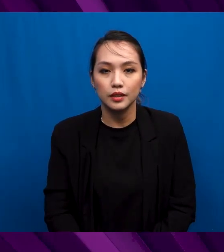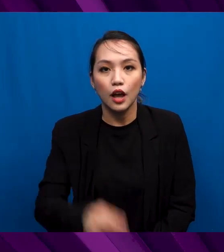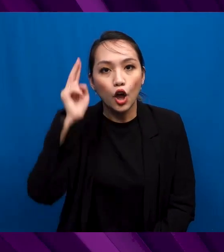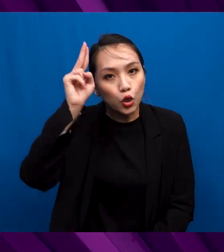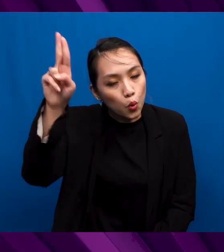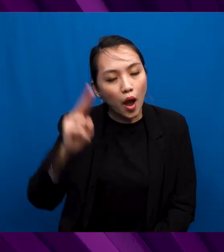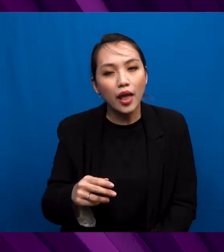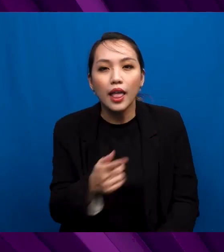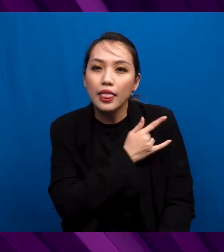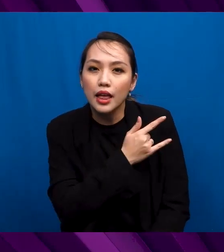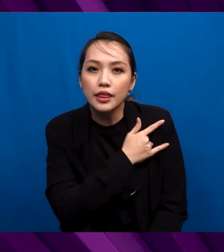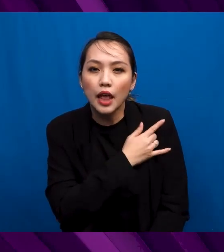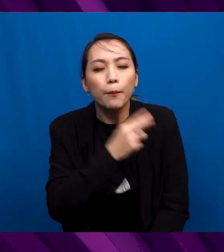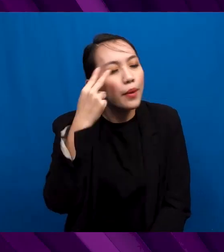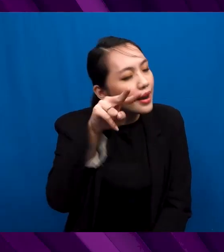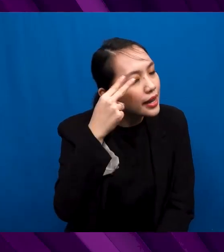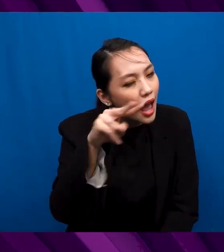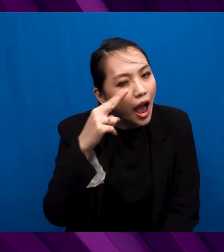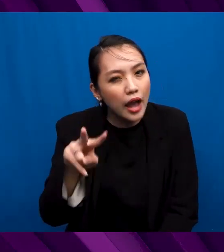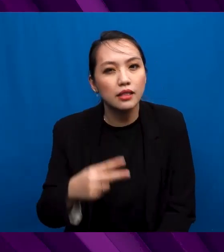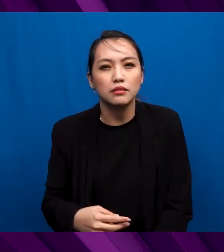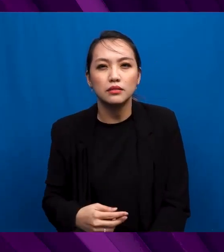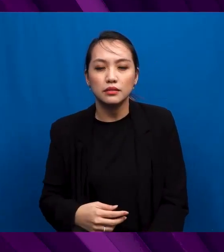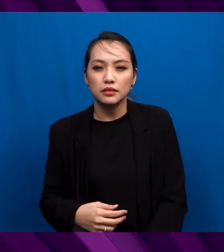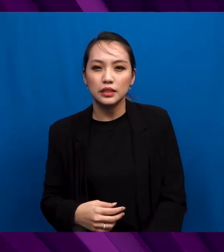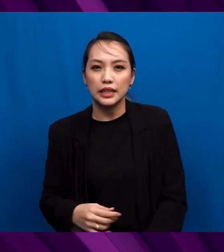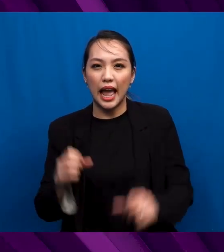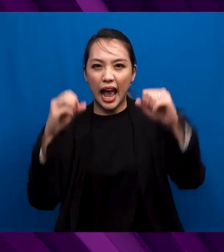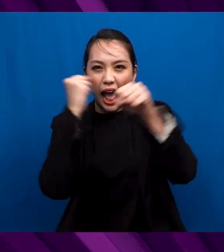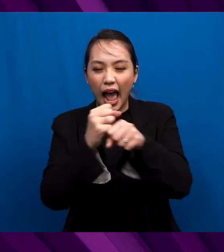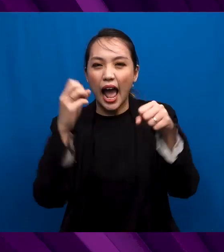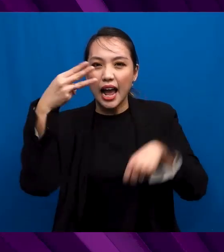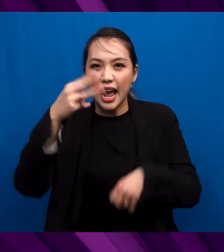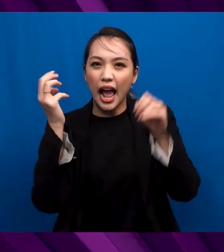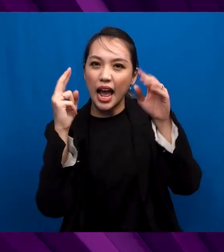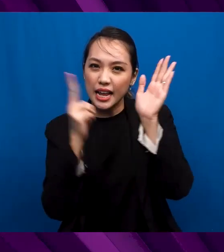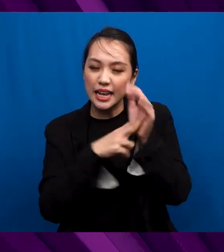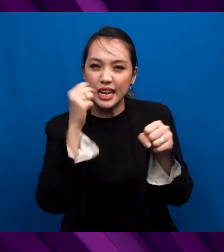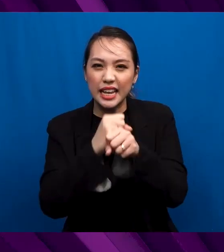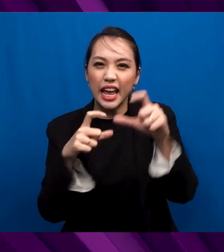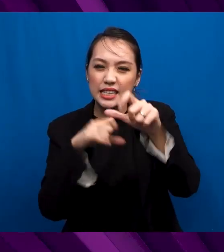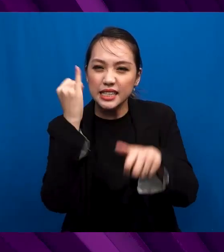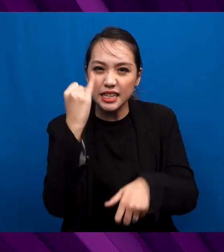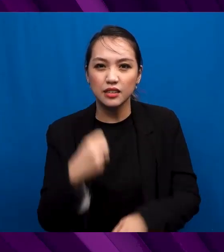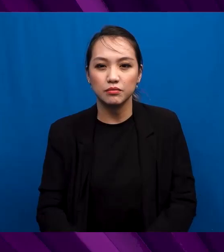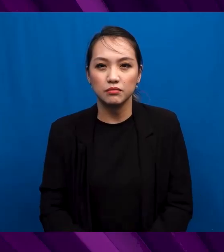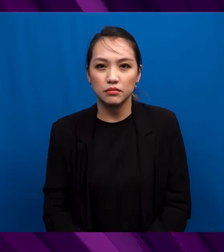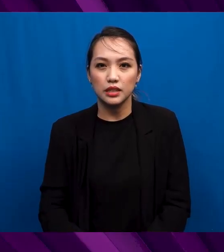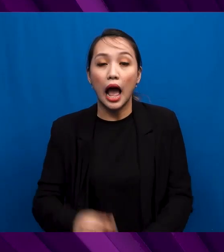harga dirinya. Tuhan suruh Musa, Ruben dulu deh yang kamu doakan. Ruben dulu yang kamu